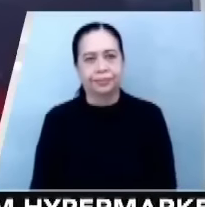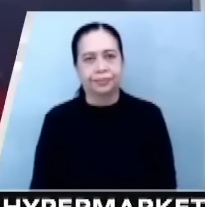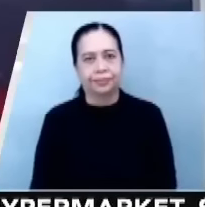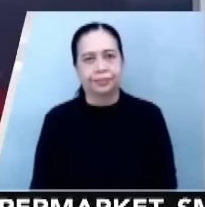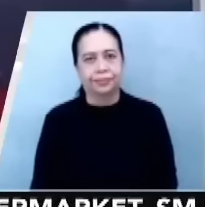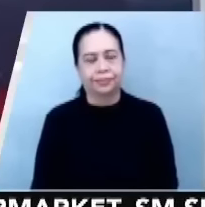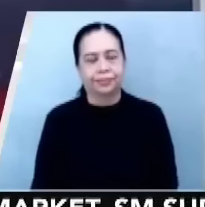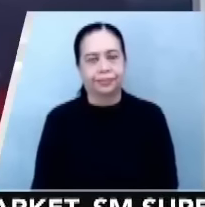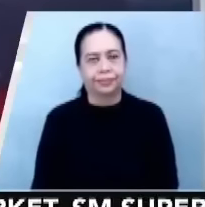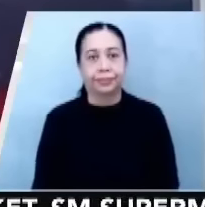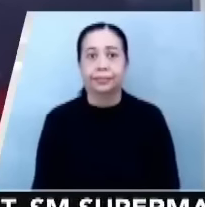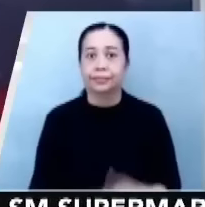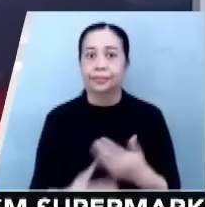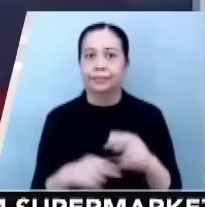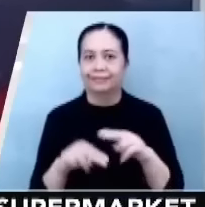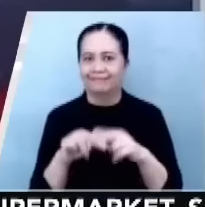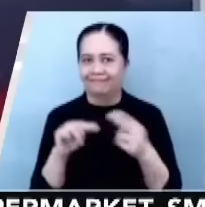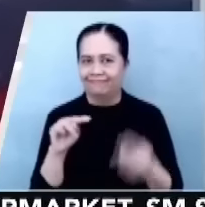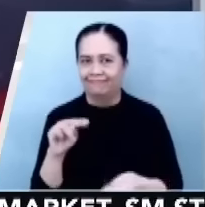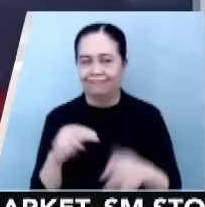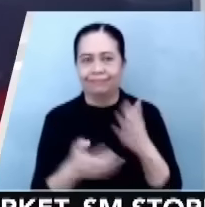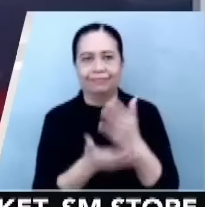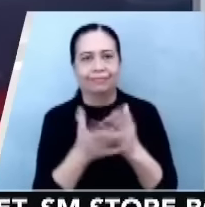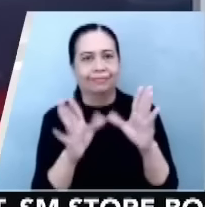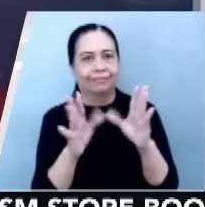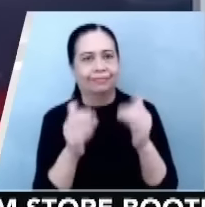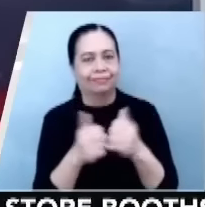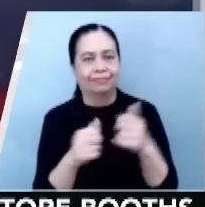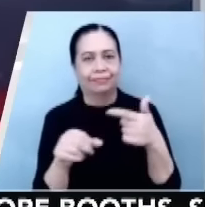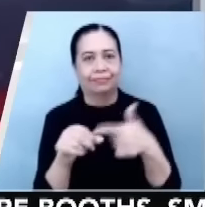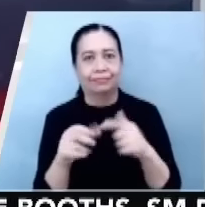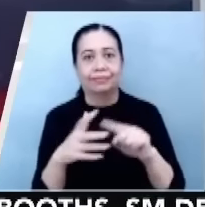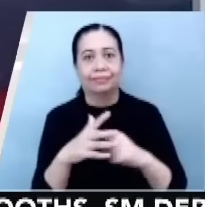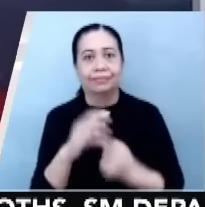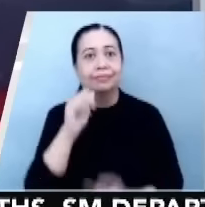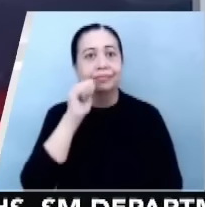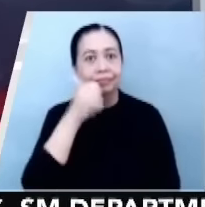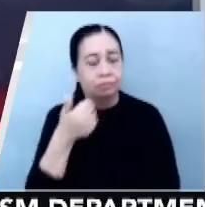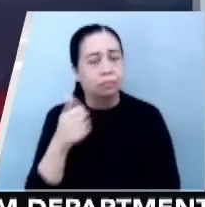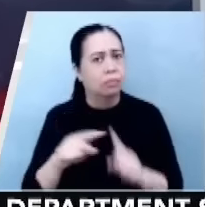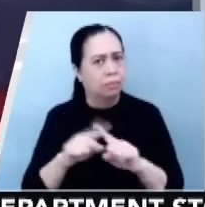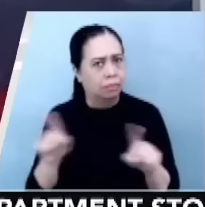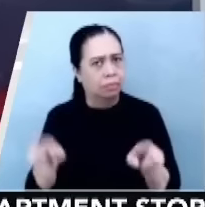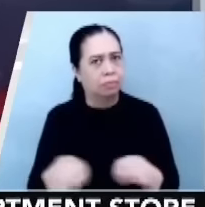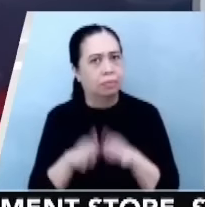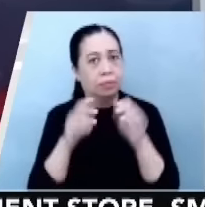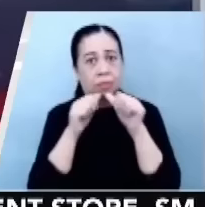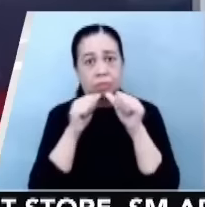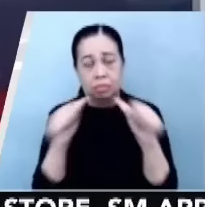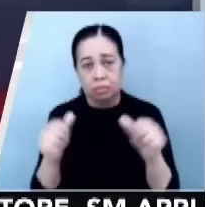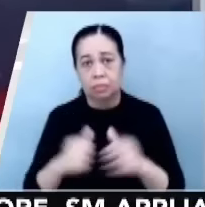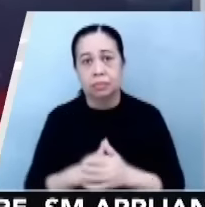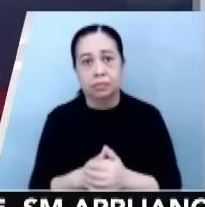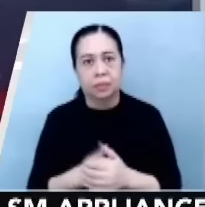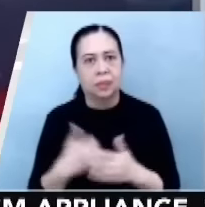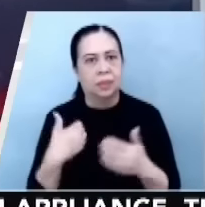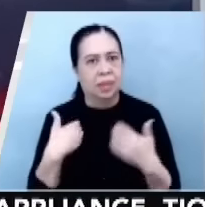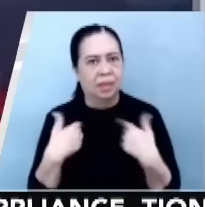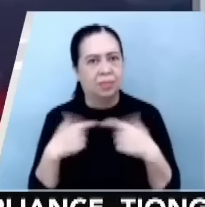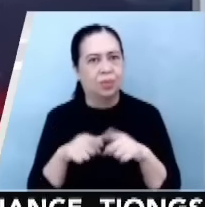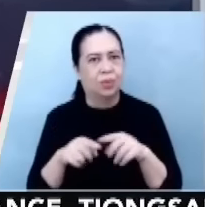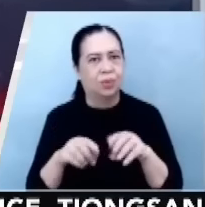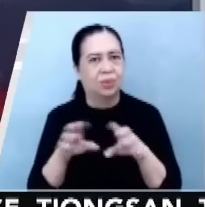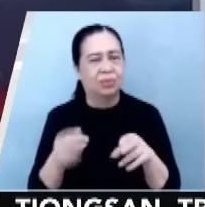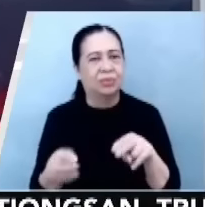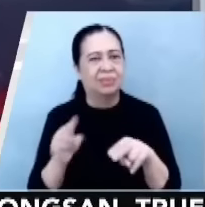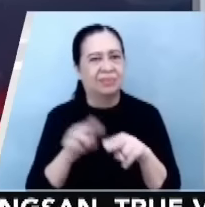May big-time rollback ang ilang kumpanya ng langis simula bukas. Pero kasabay ng anunsyong yan, may ipatutupad namang dagdag